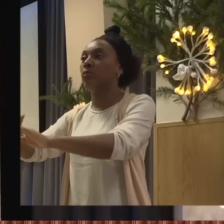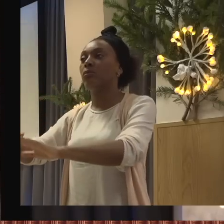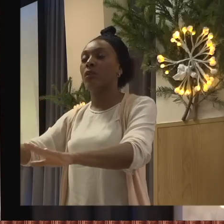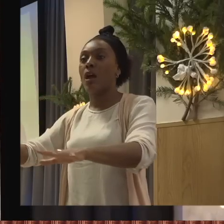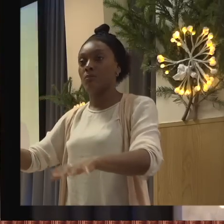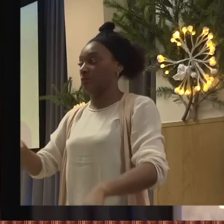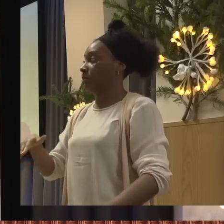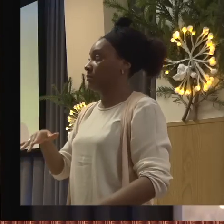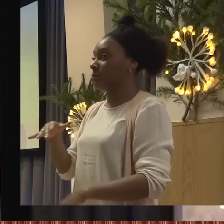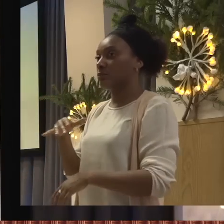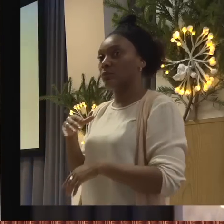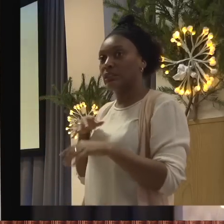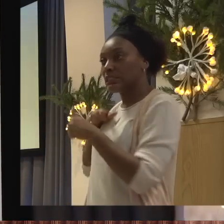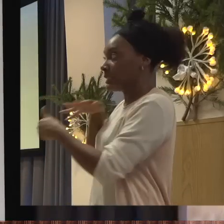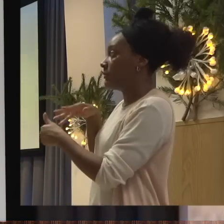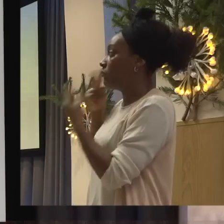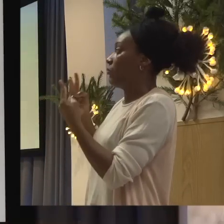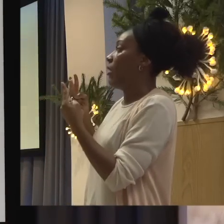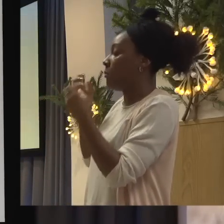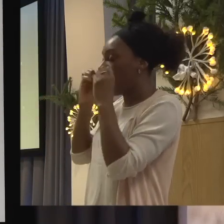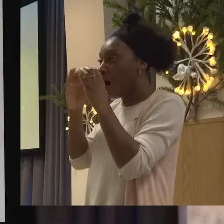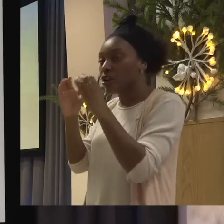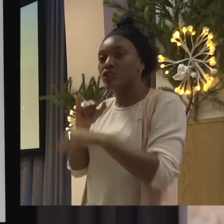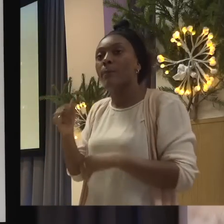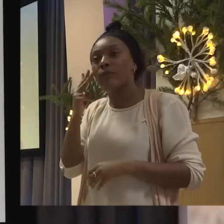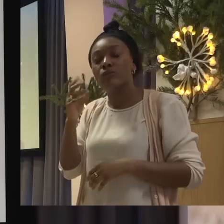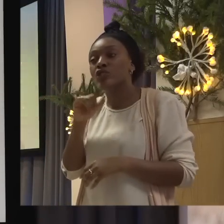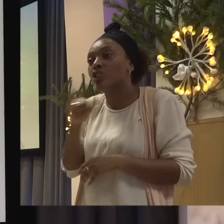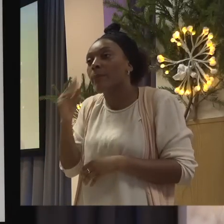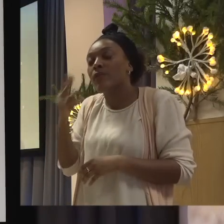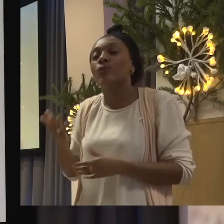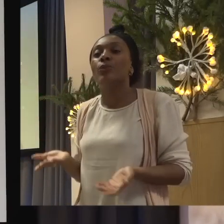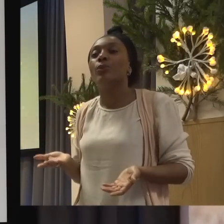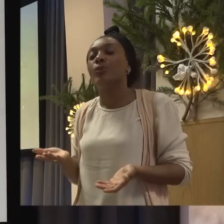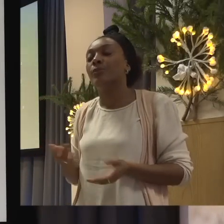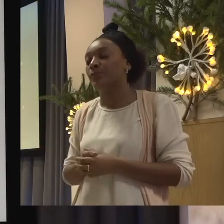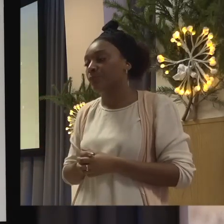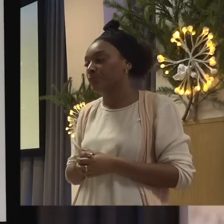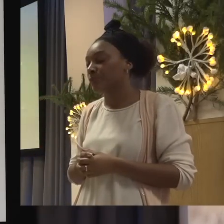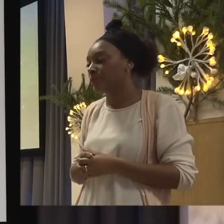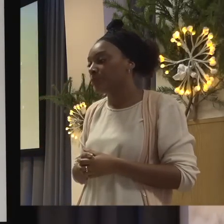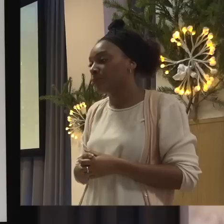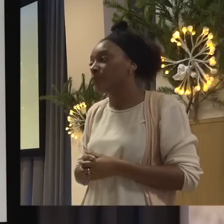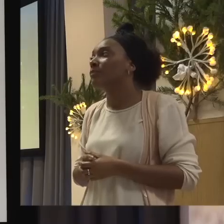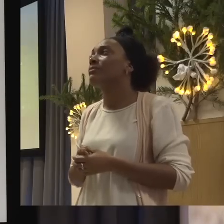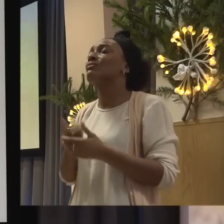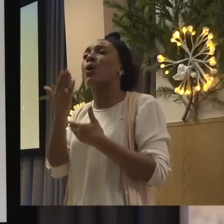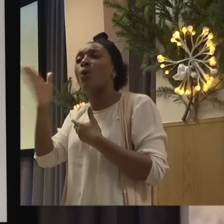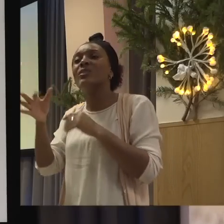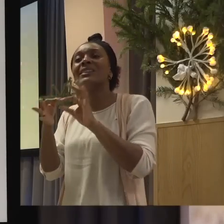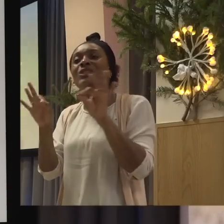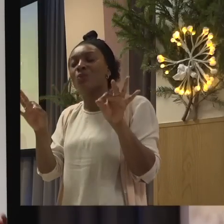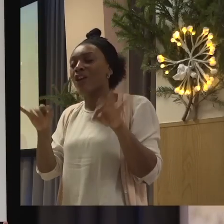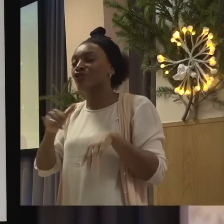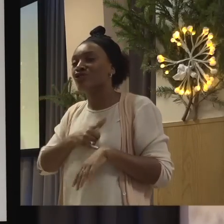même dans le témoignage qu'apportent les apôtres, les huissiers, dans Jean 7. La